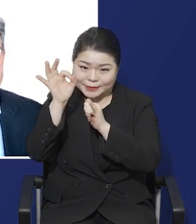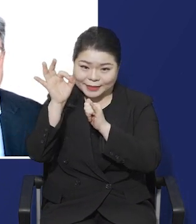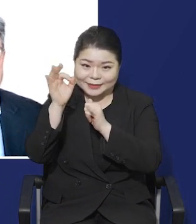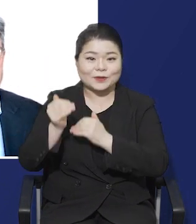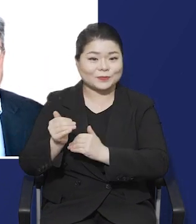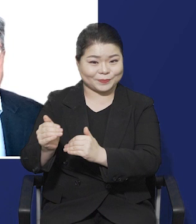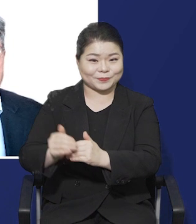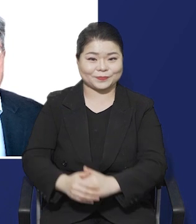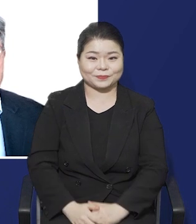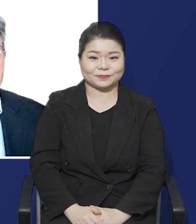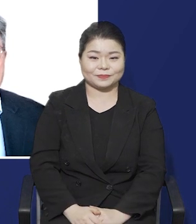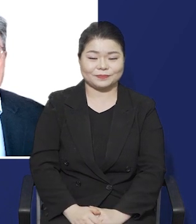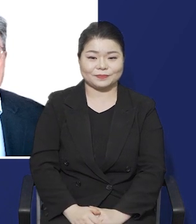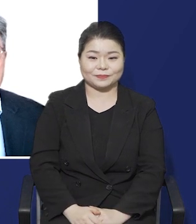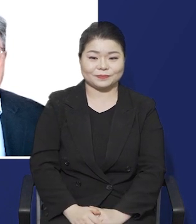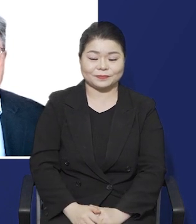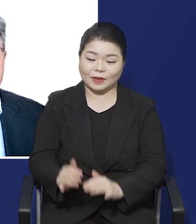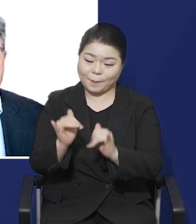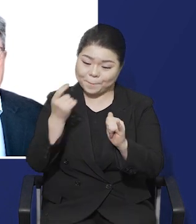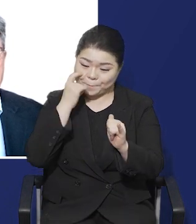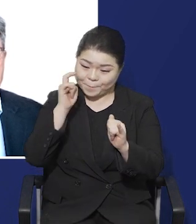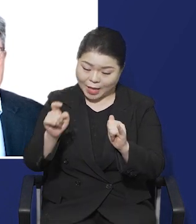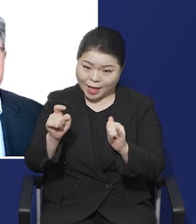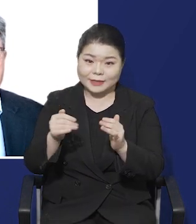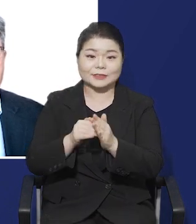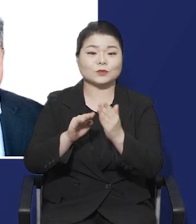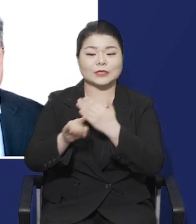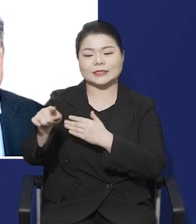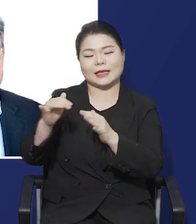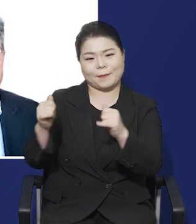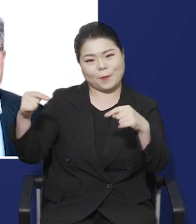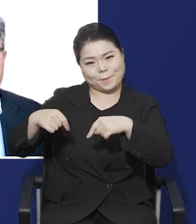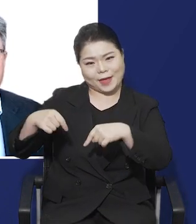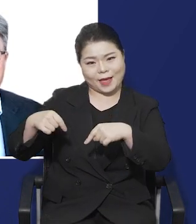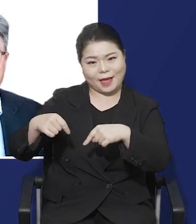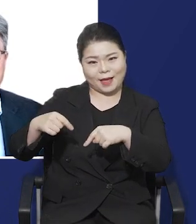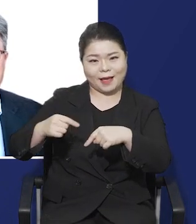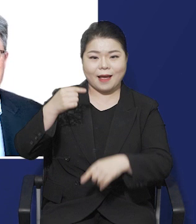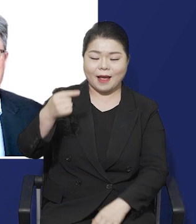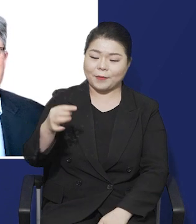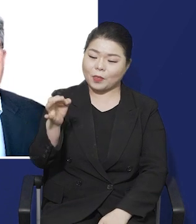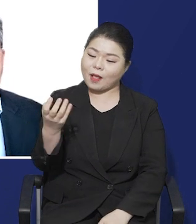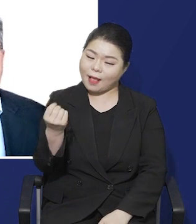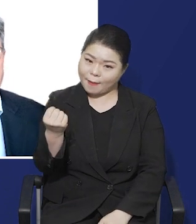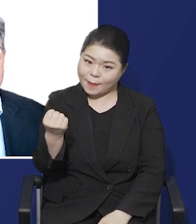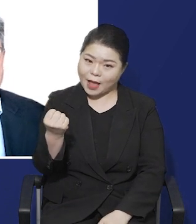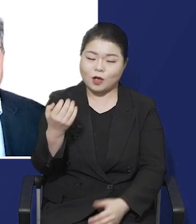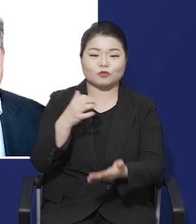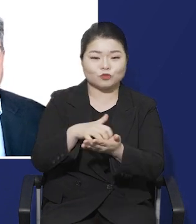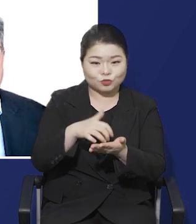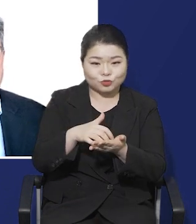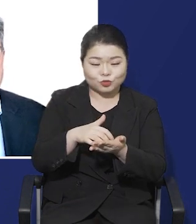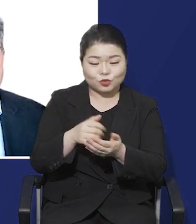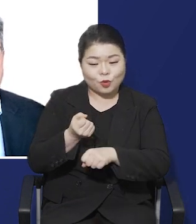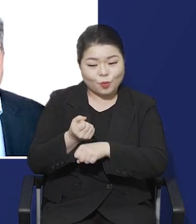진행이 됩니다. 바이어를 발굴하게 되면 그 당사자와 교섭을 통해 가격 조건이라든지 수량, 운송